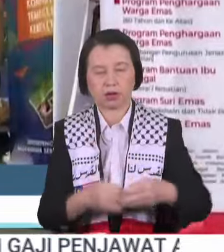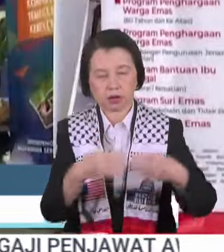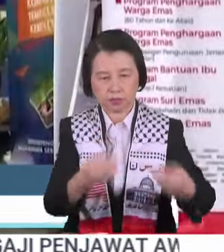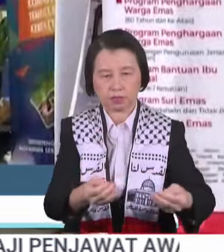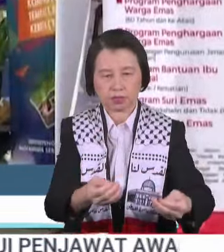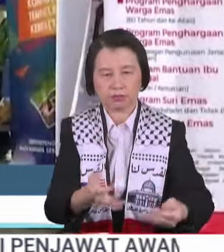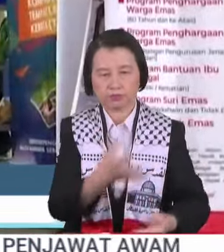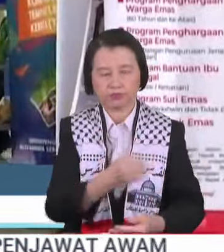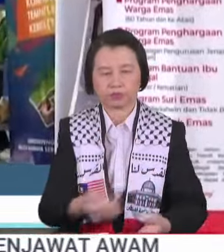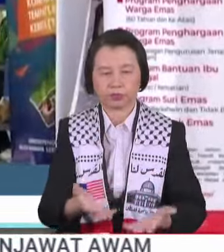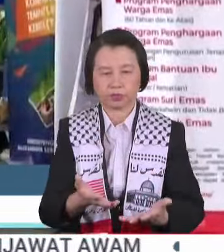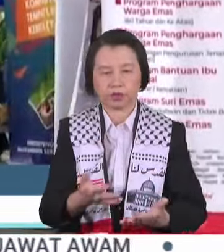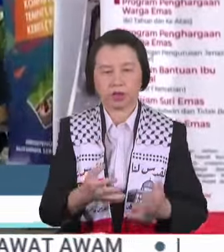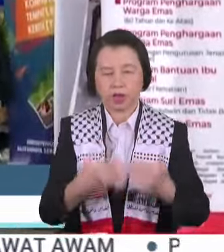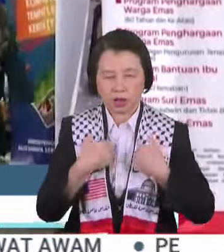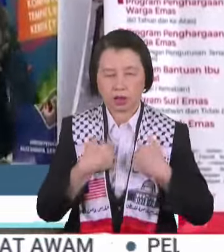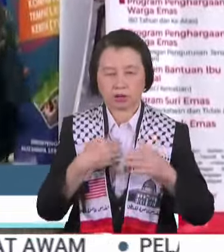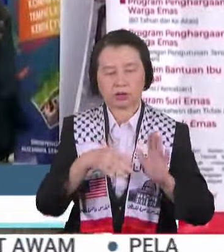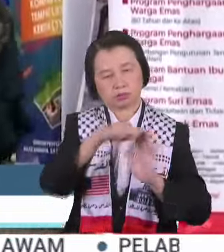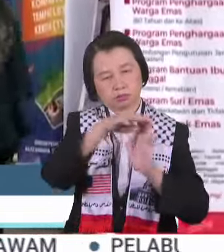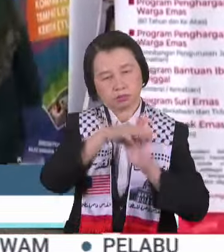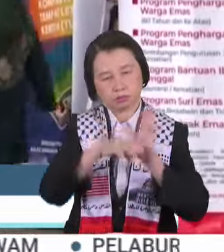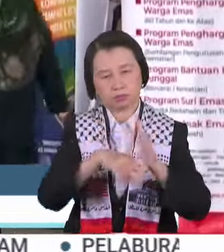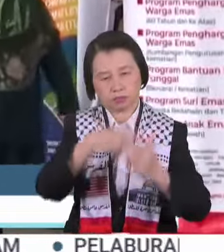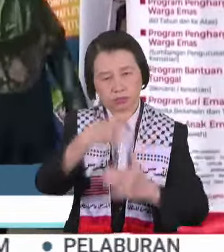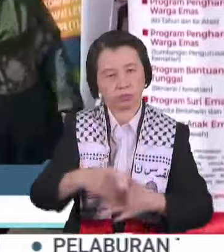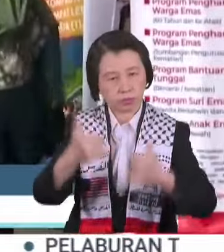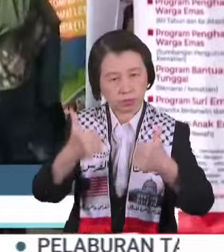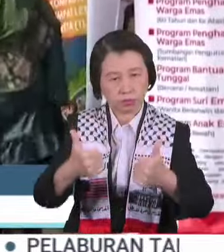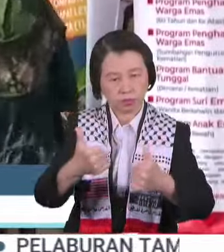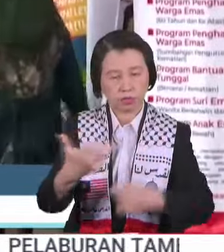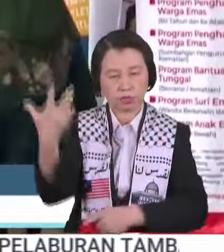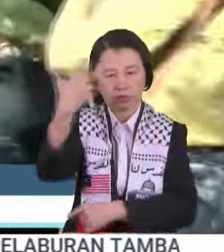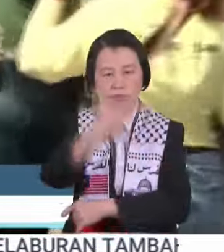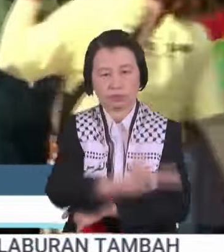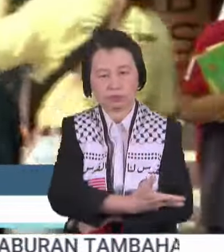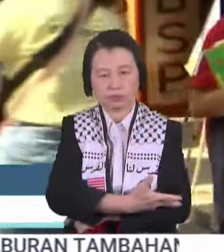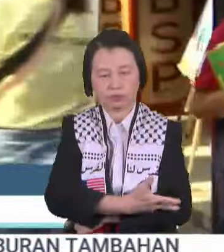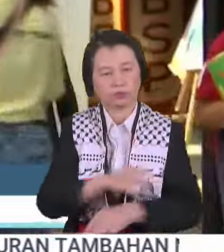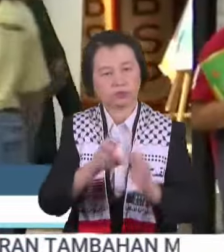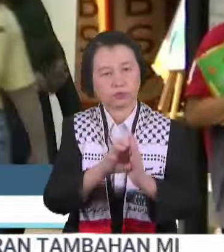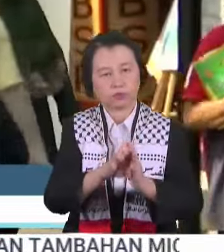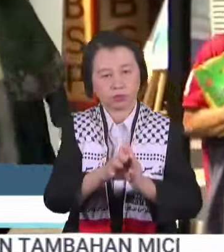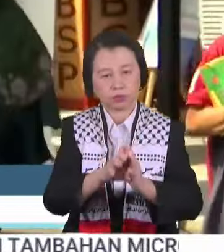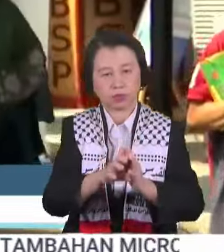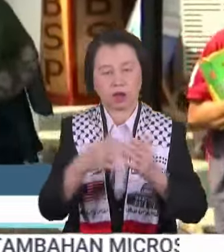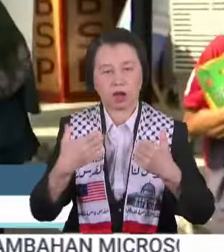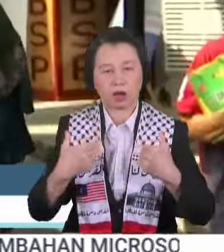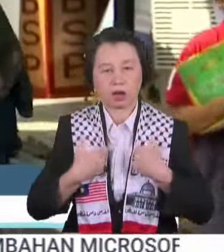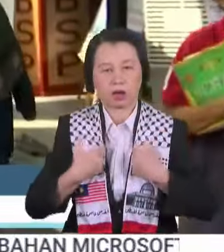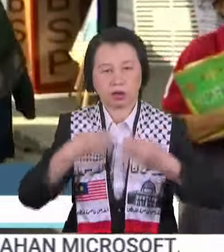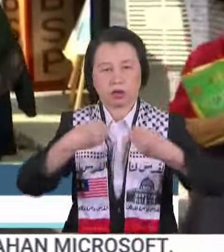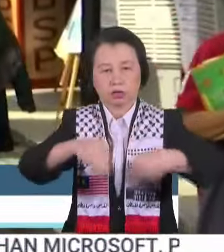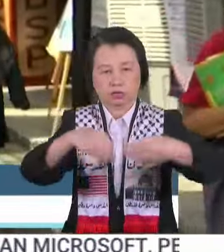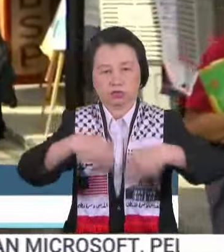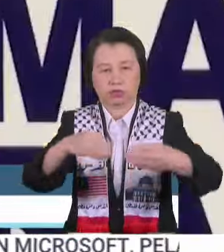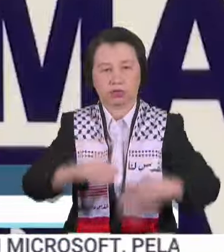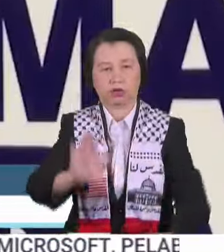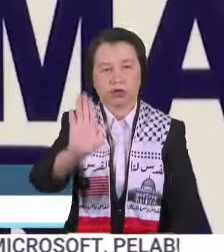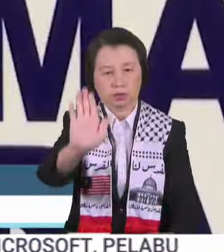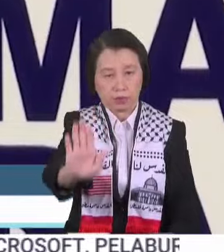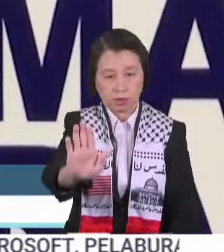Dan pelbagai program menarik yang akan ada sepanjang 3 hari ini, seperti contohnya adalah jualan Madani